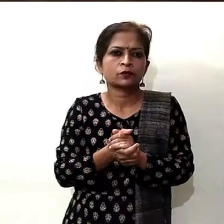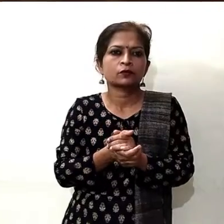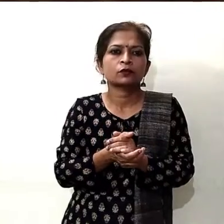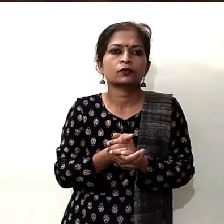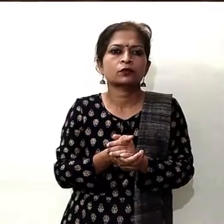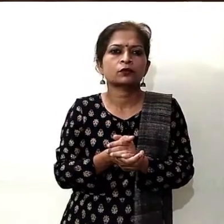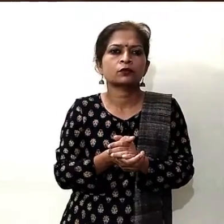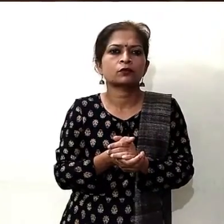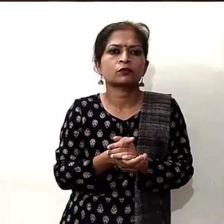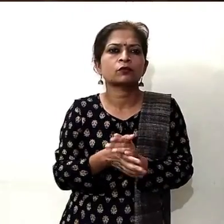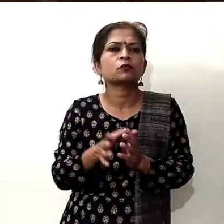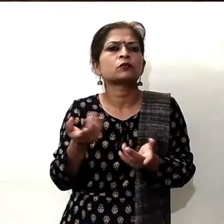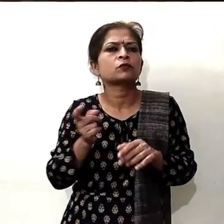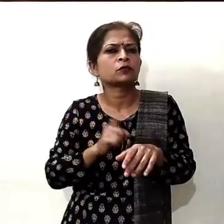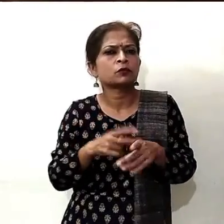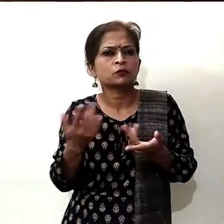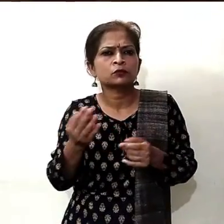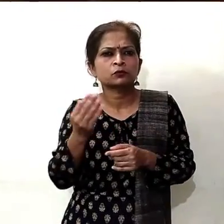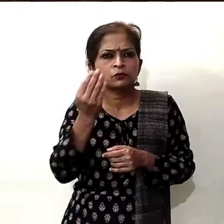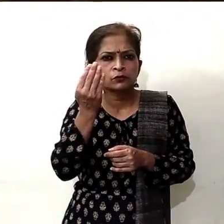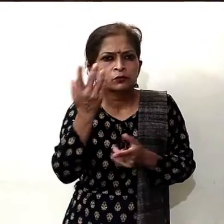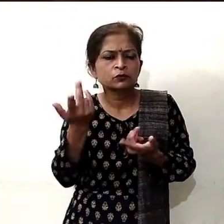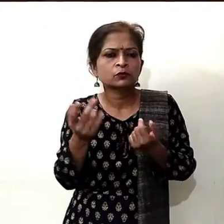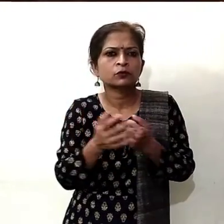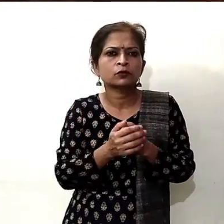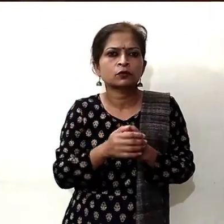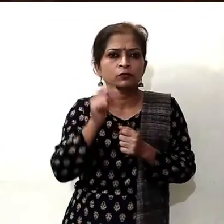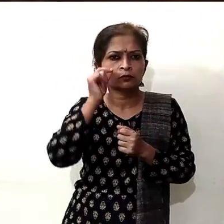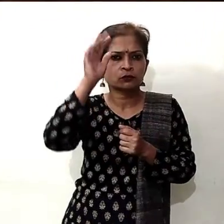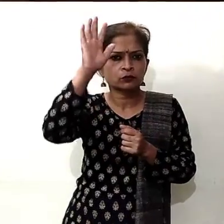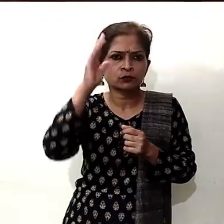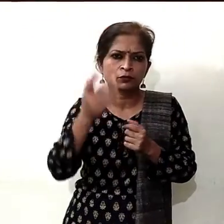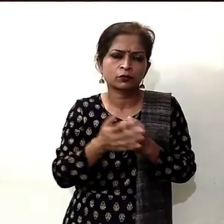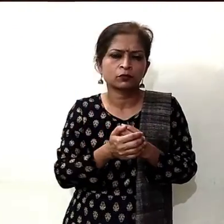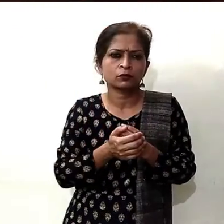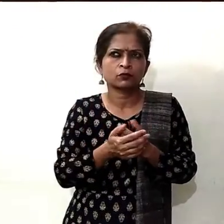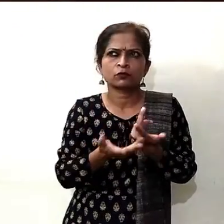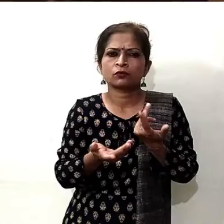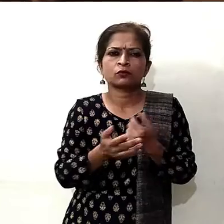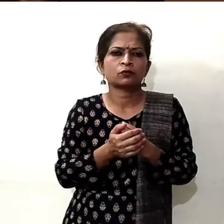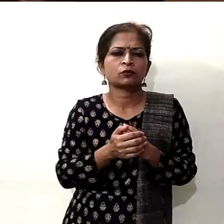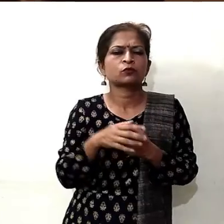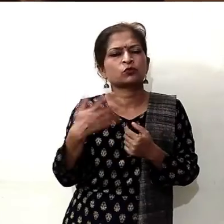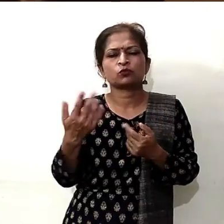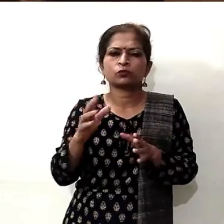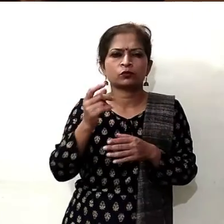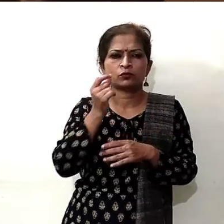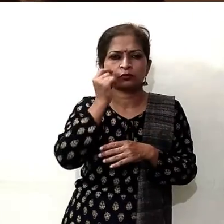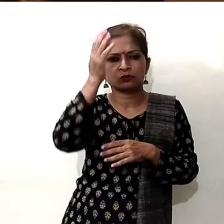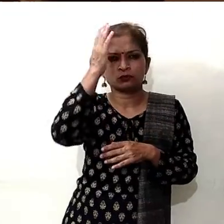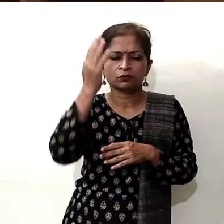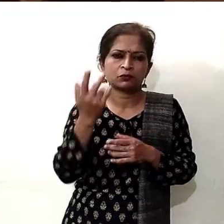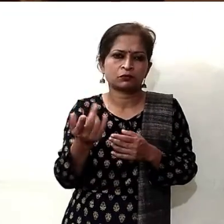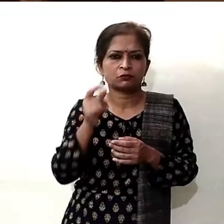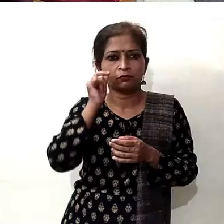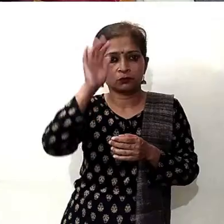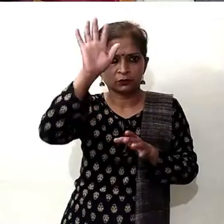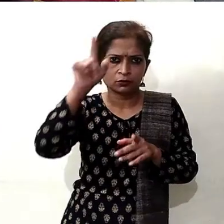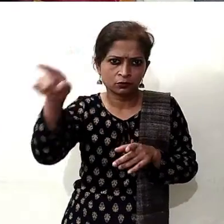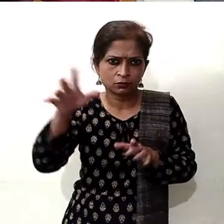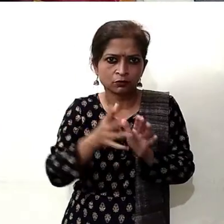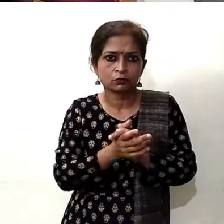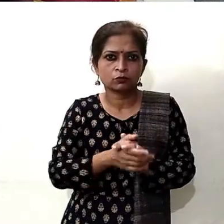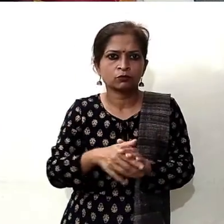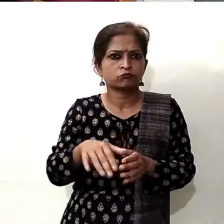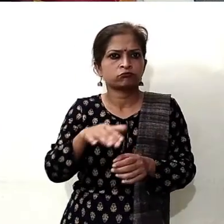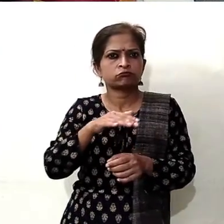जो उस समय का मुसलमान नवाब था, या नवाब तो नहीं था, मुसलमान जो भी शासक था, उसको जो हराया इन लोगों ने और उसकी बेटी